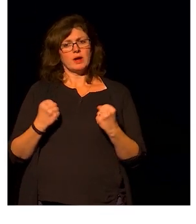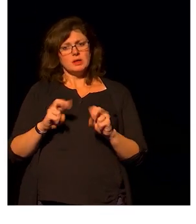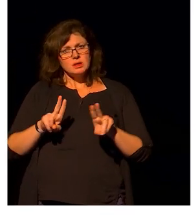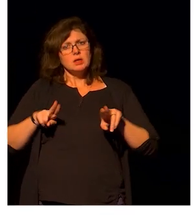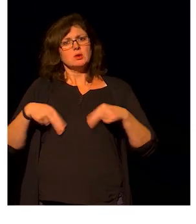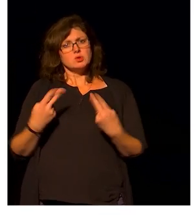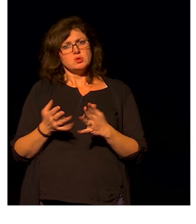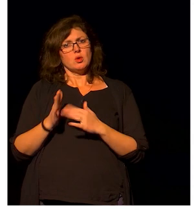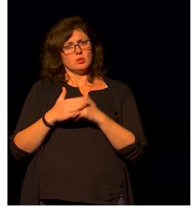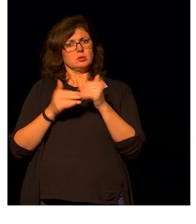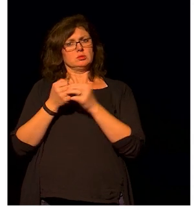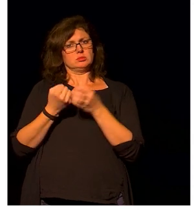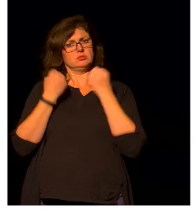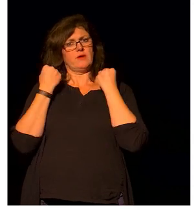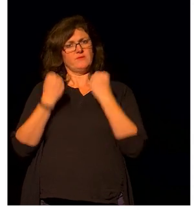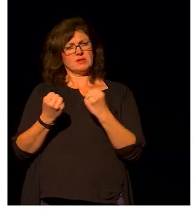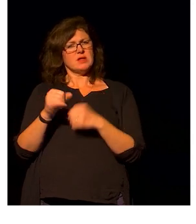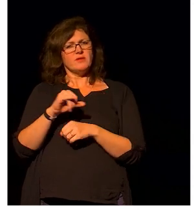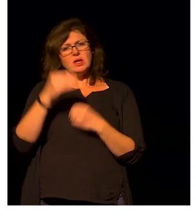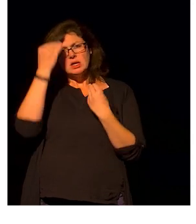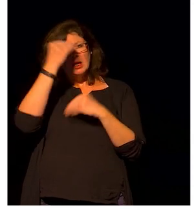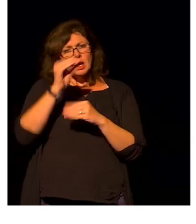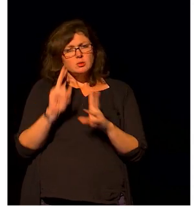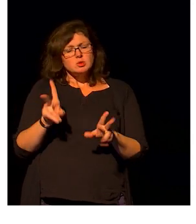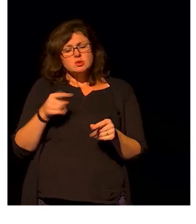sein, die dir das sagt?